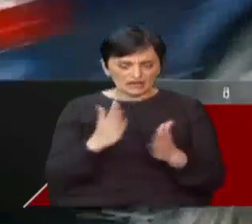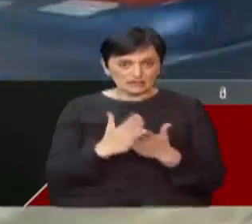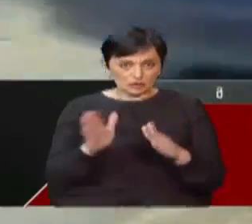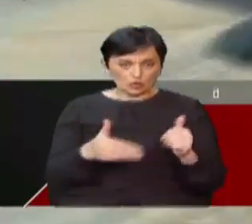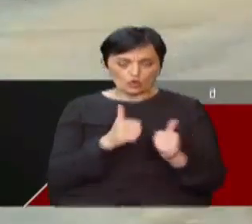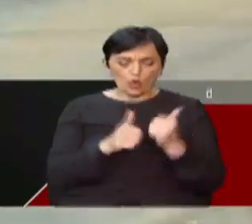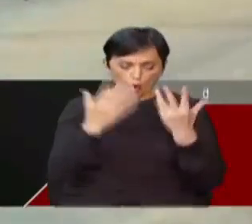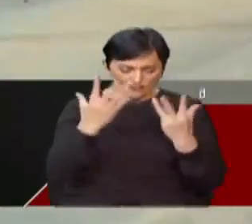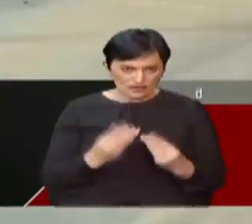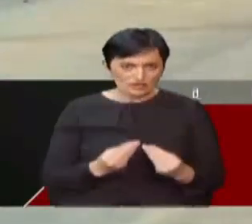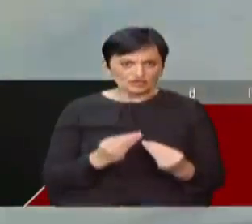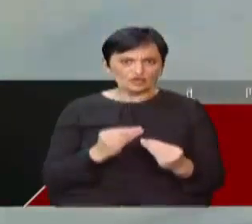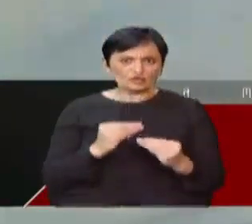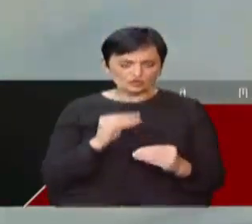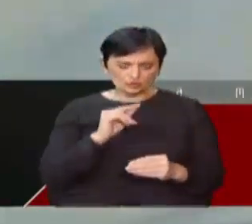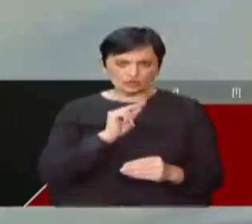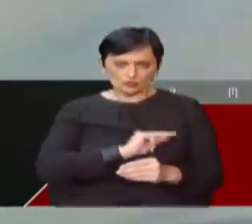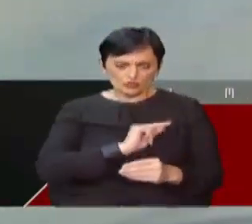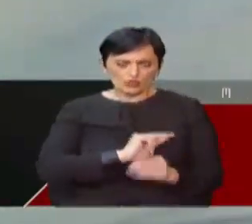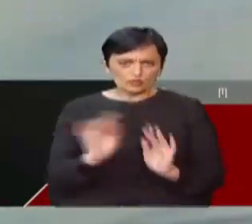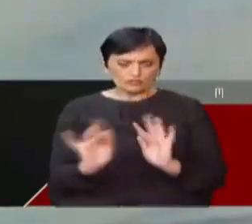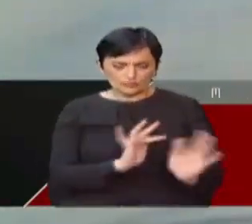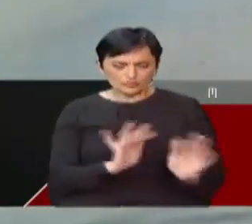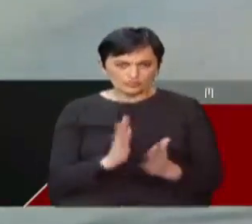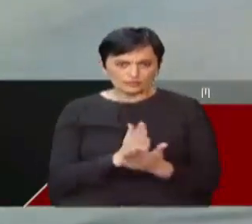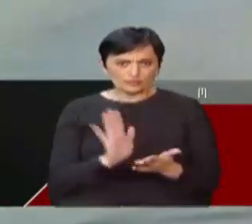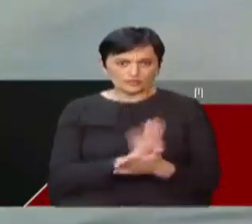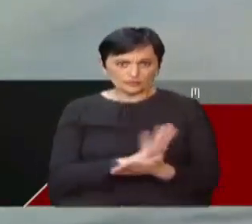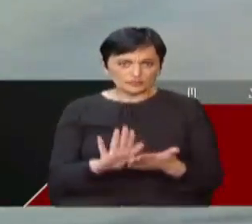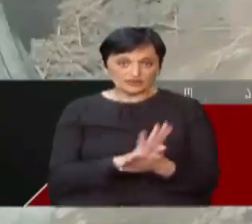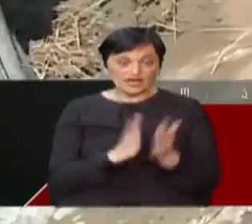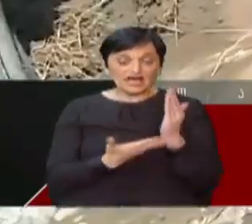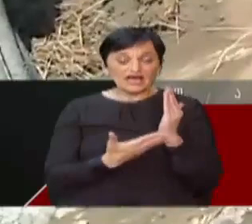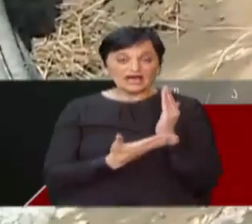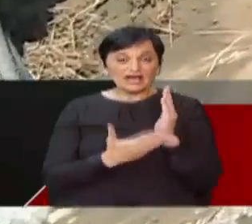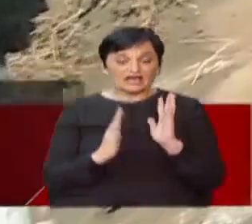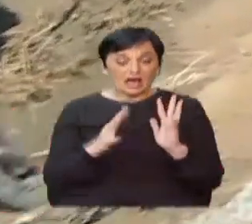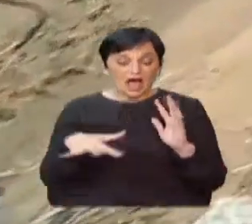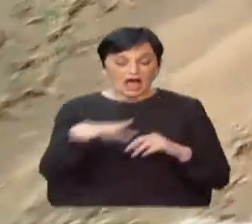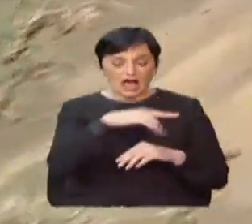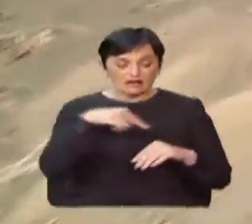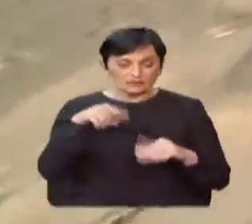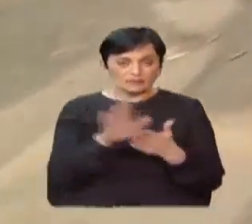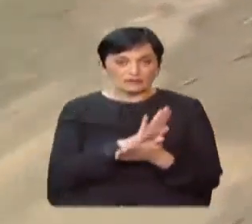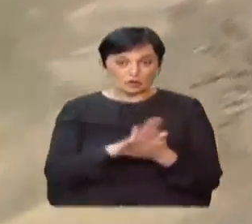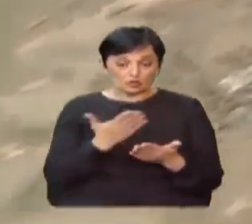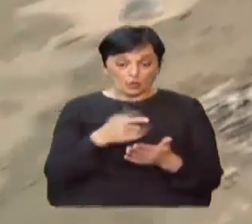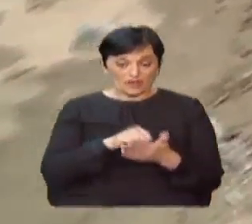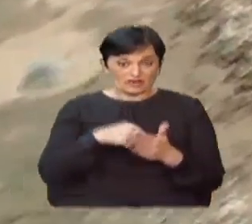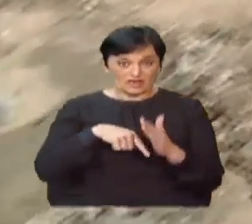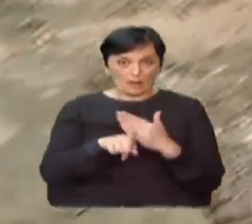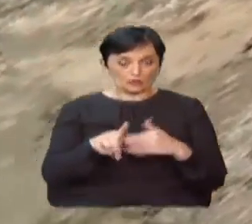რეჟიმში გაუჩერებლი მიმდინარეობს სათავე ნაგებობის და ხევების იმხევების გაწმენდითი სამუშაო, რომელმაც გამოიწვია